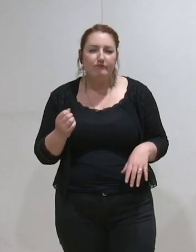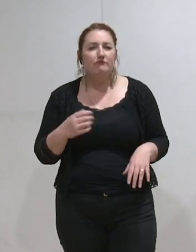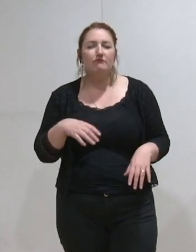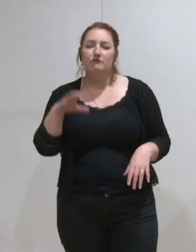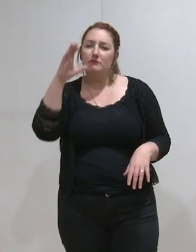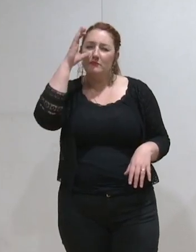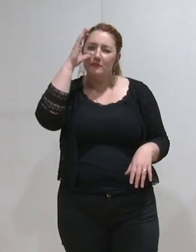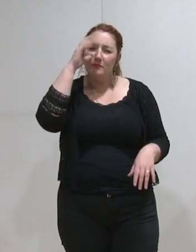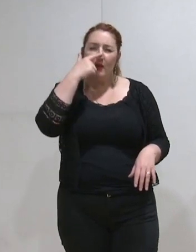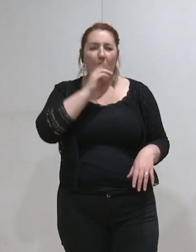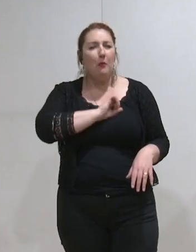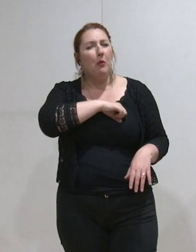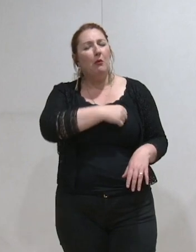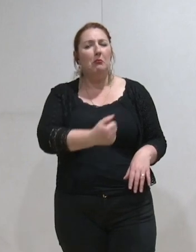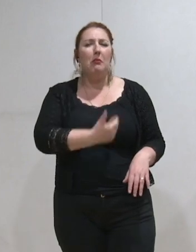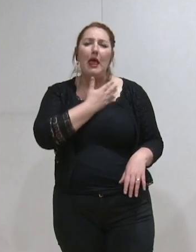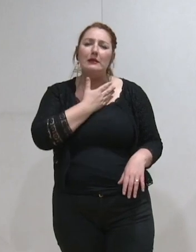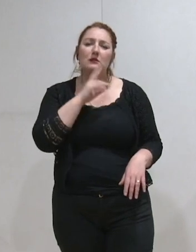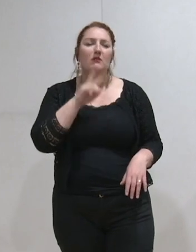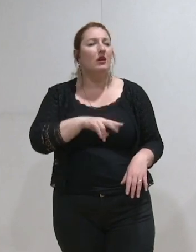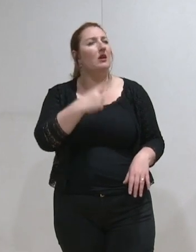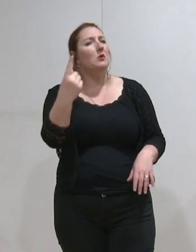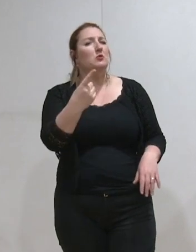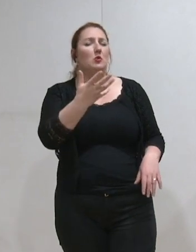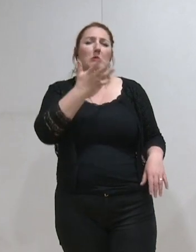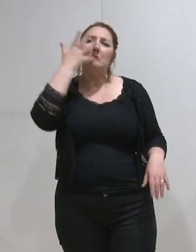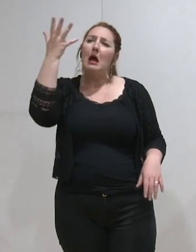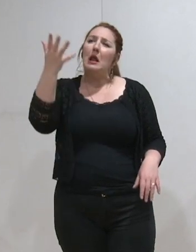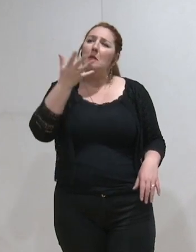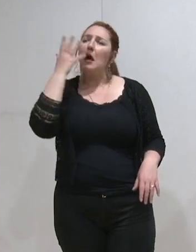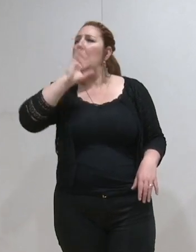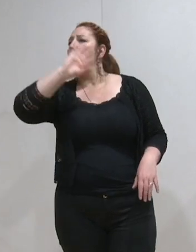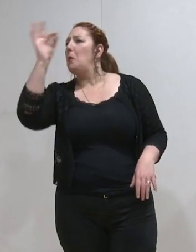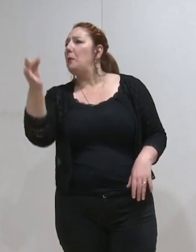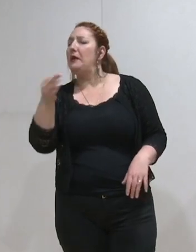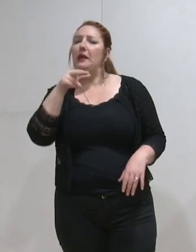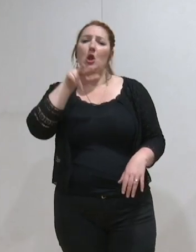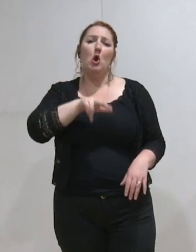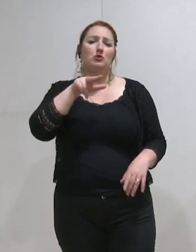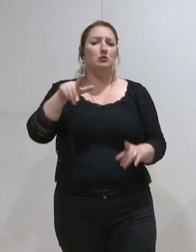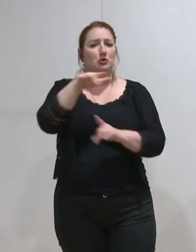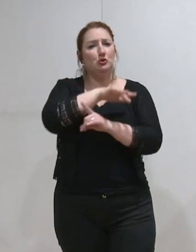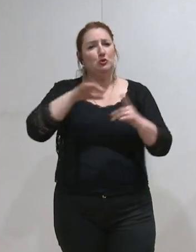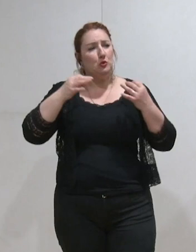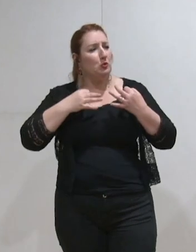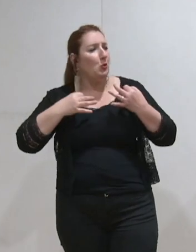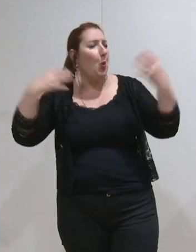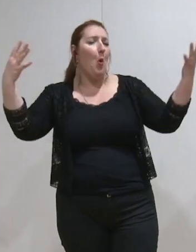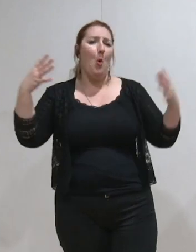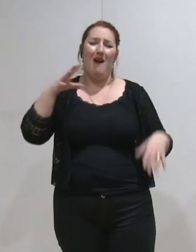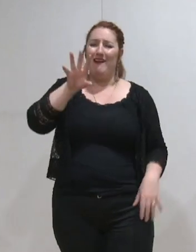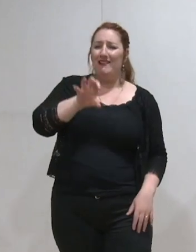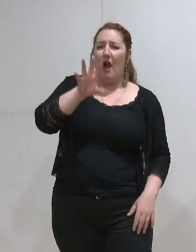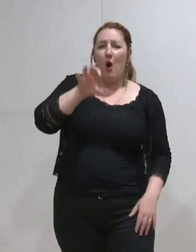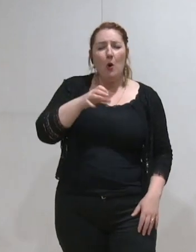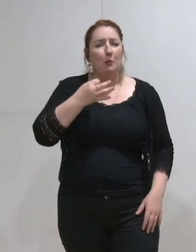l'entend c'est quand on dit toujours il y a trop de logements sociaux 40 % c'est beaucoup alors